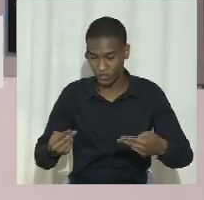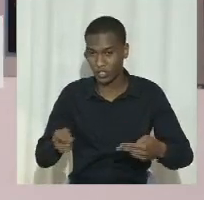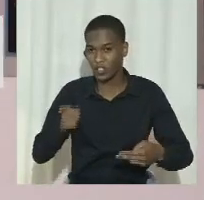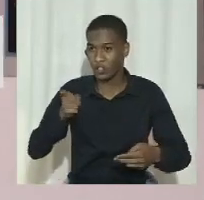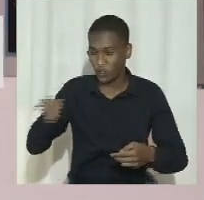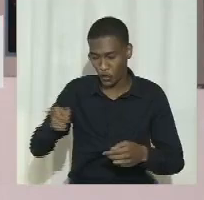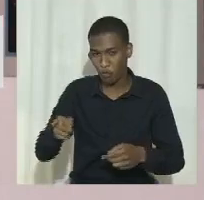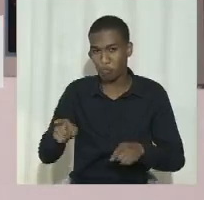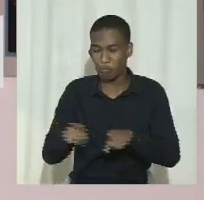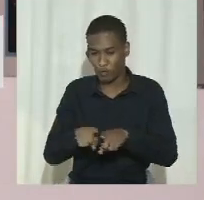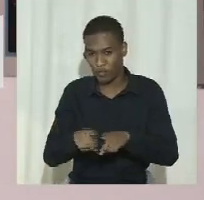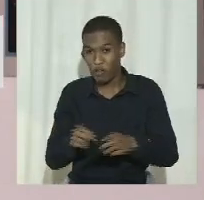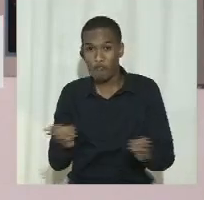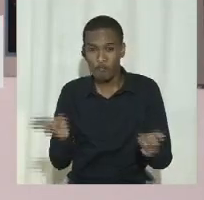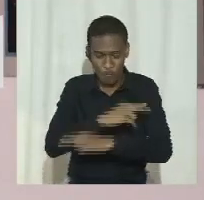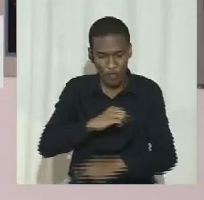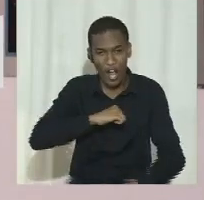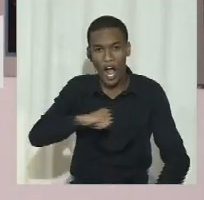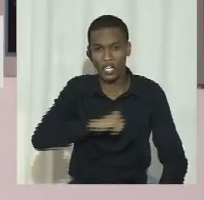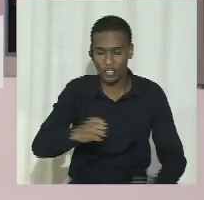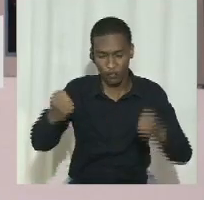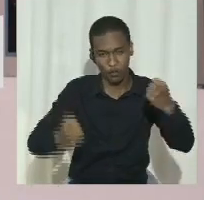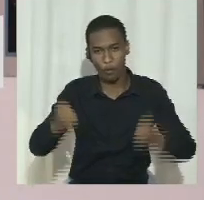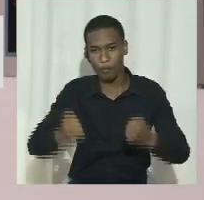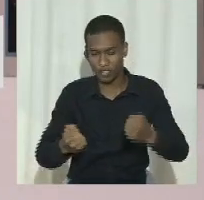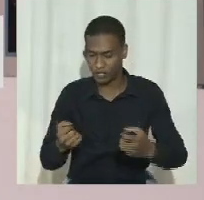ny zany hoe